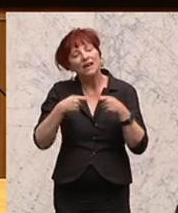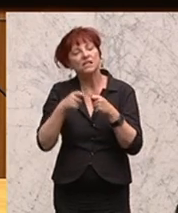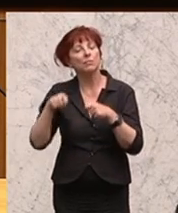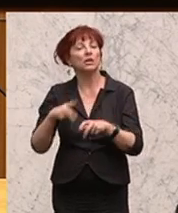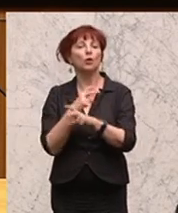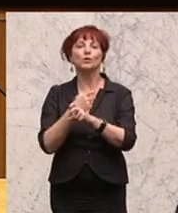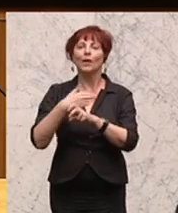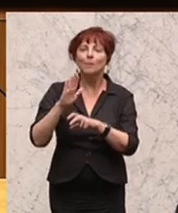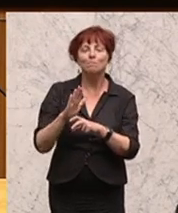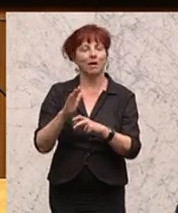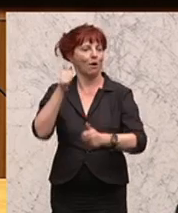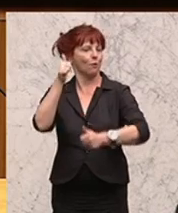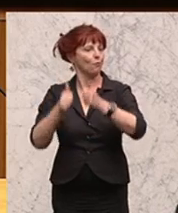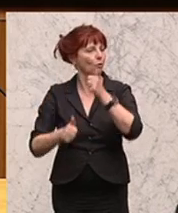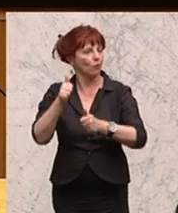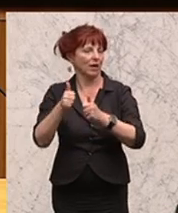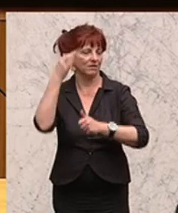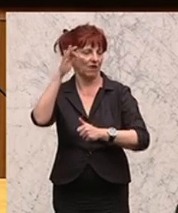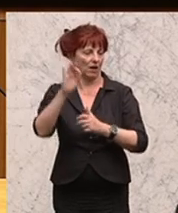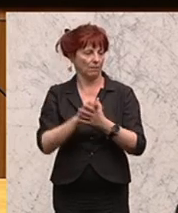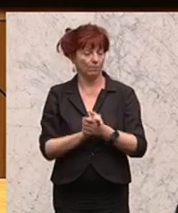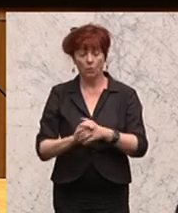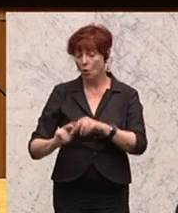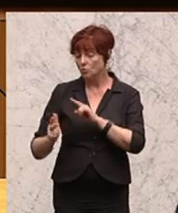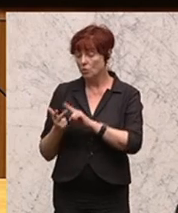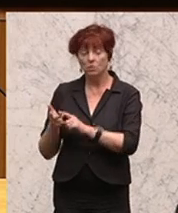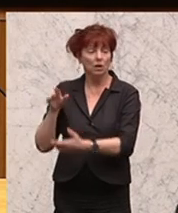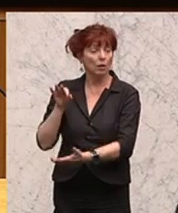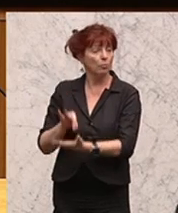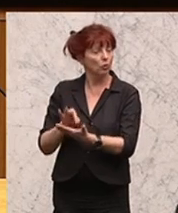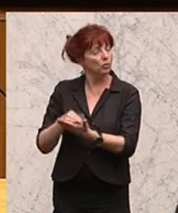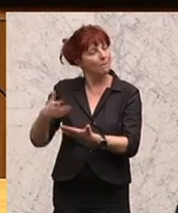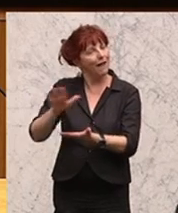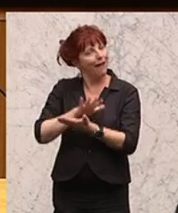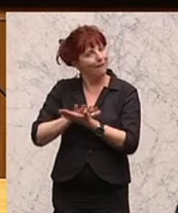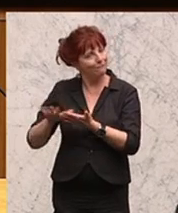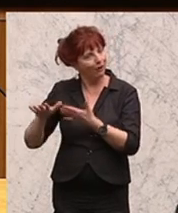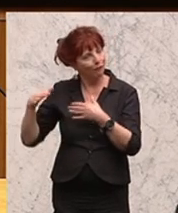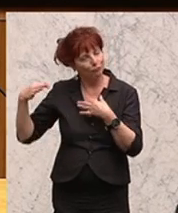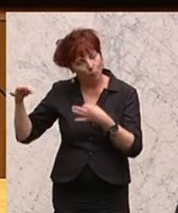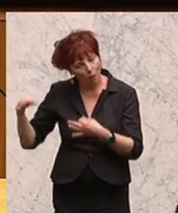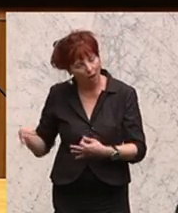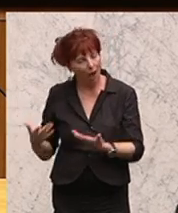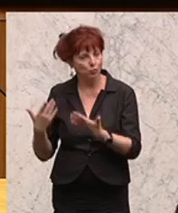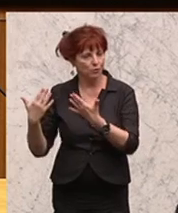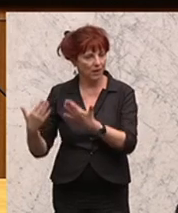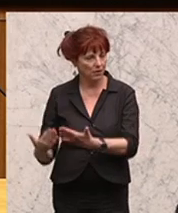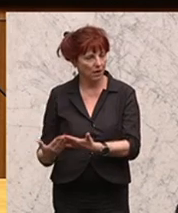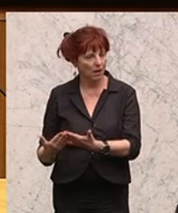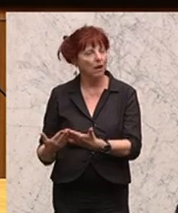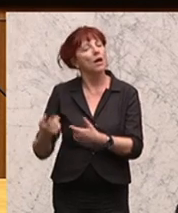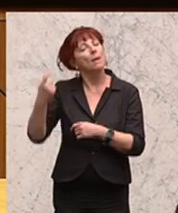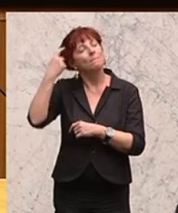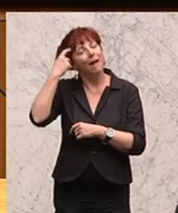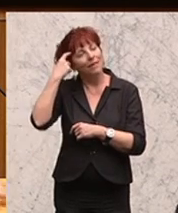und konkurrenzfähiger machen. Letztendlich zum dritten Punkt, die Vereinfachung, heute mehrfach angesprochen in meinen